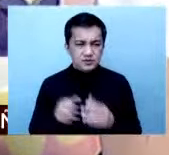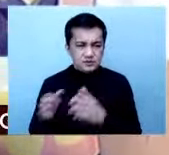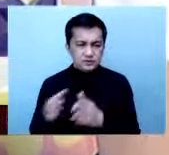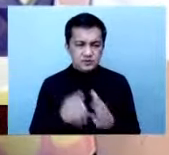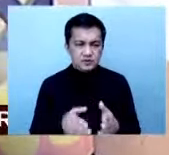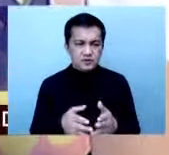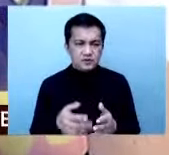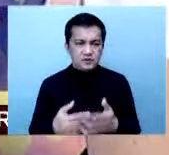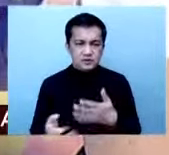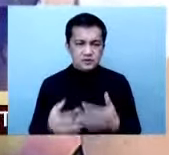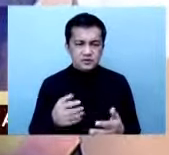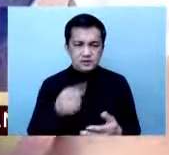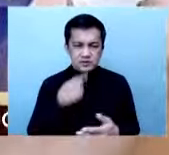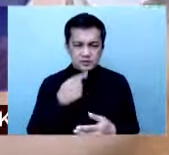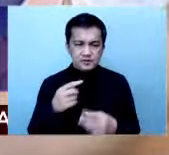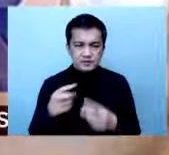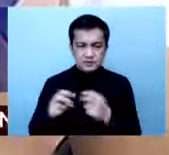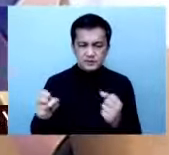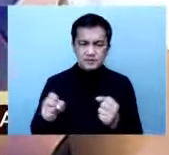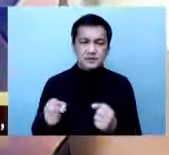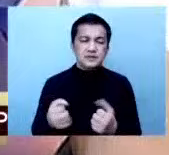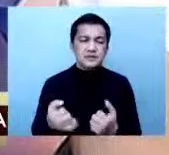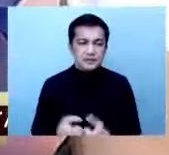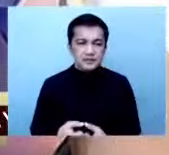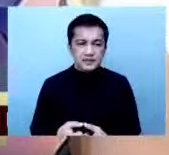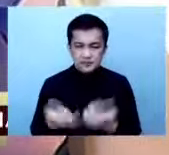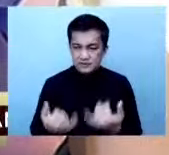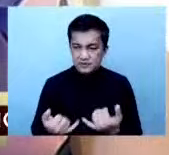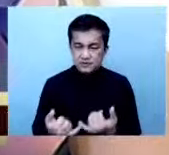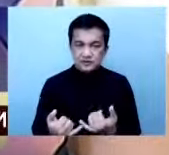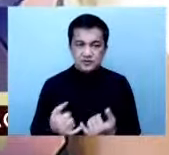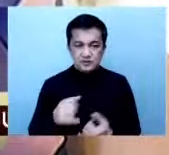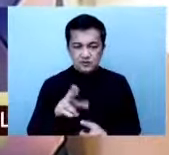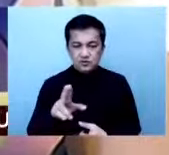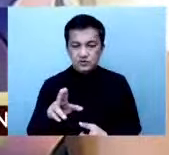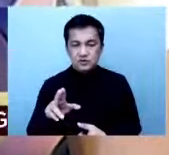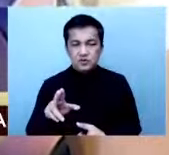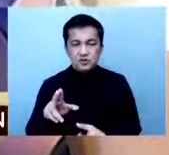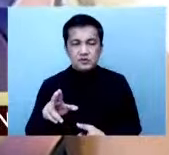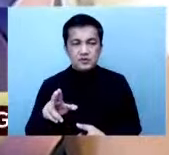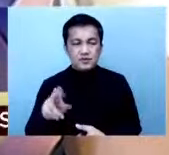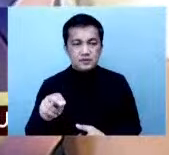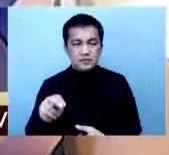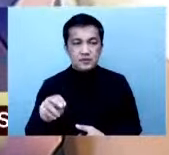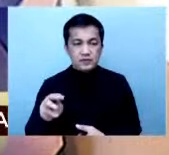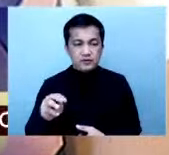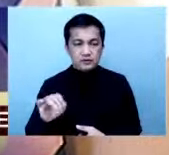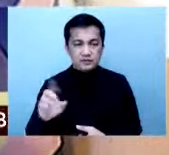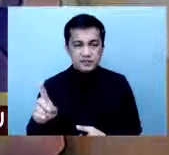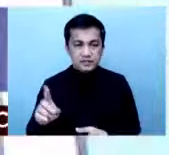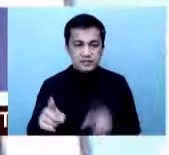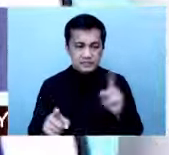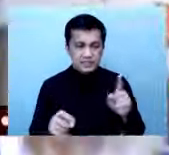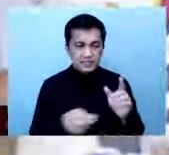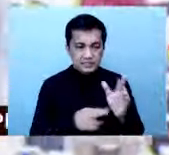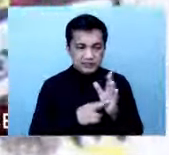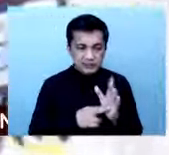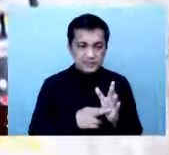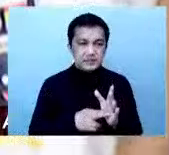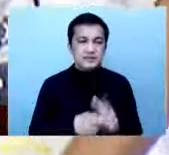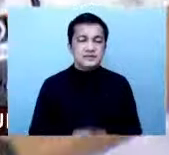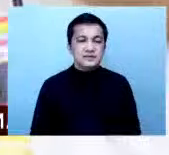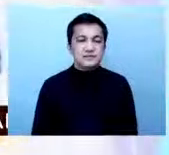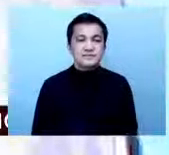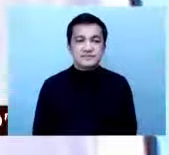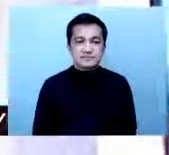sinabing may rivalry that time with umb or the Street Boys iisa lang po kasi yung recording company namin layo